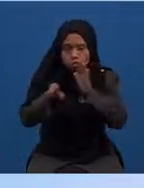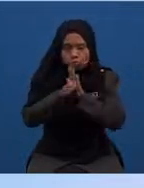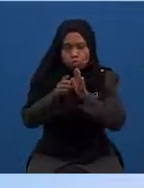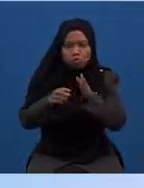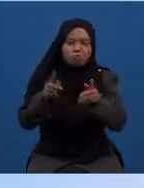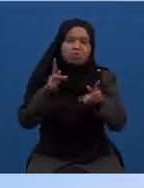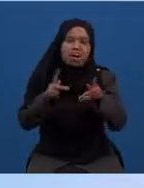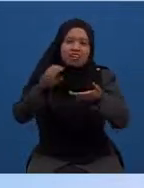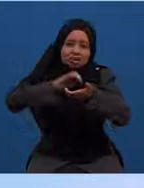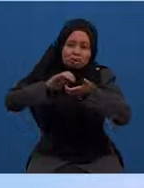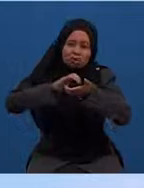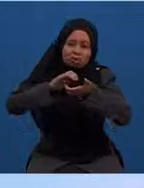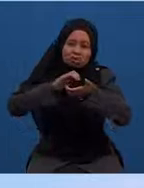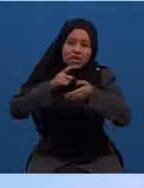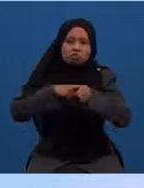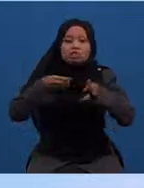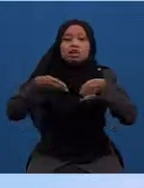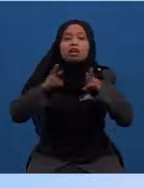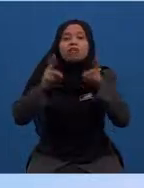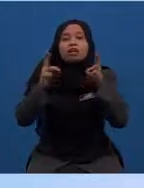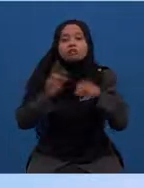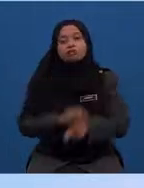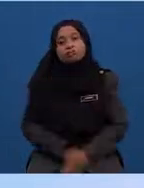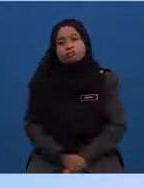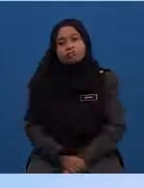kecemasan di atas jalan raya.